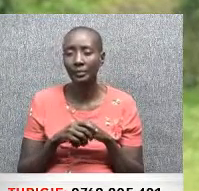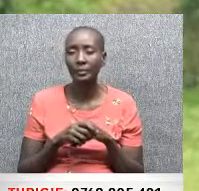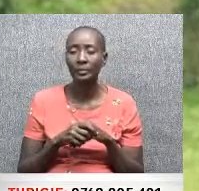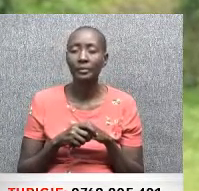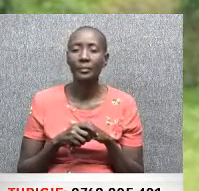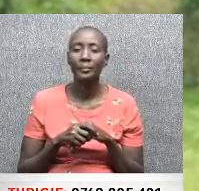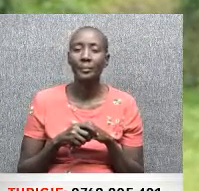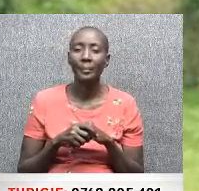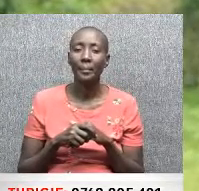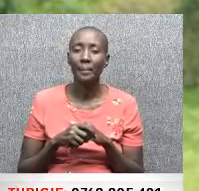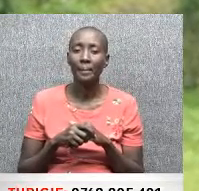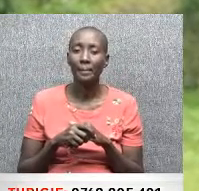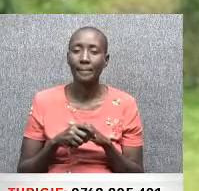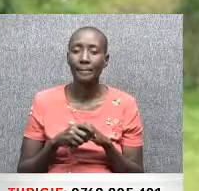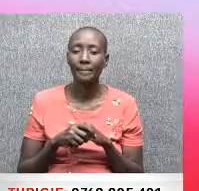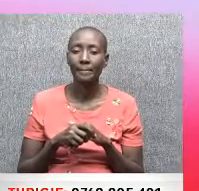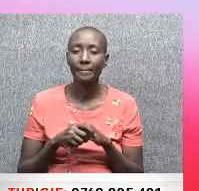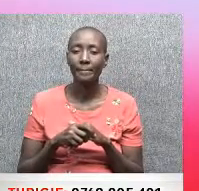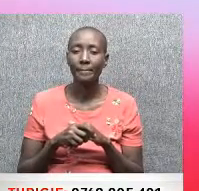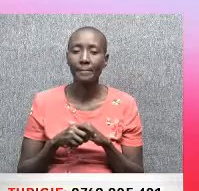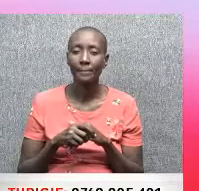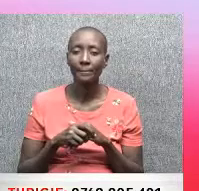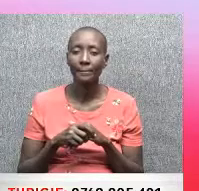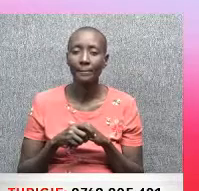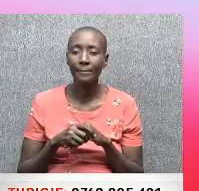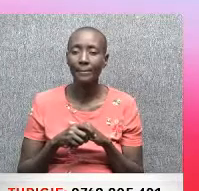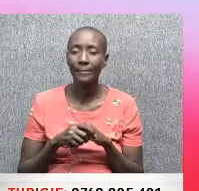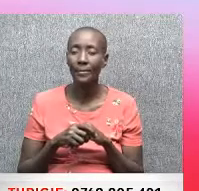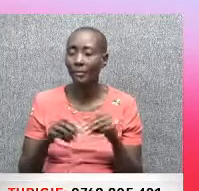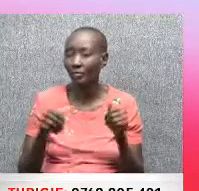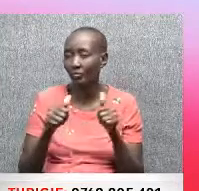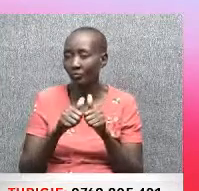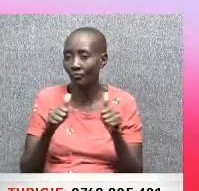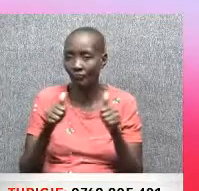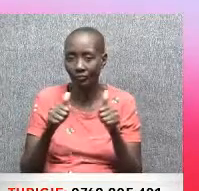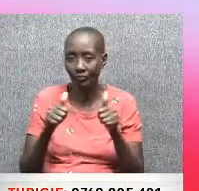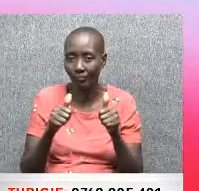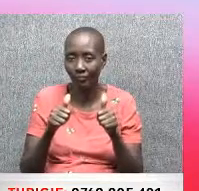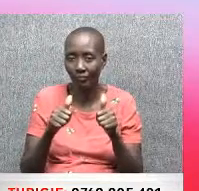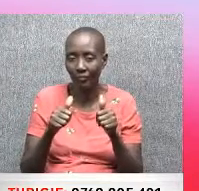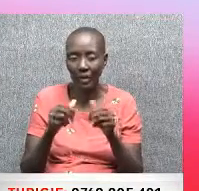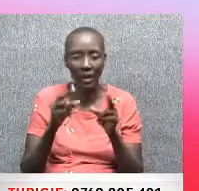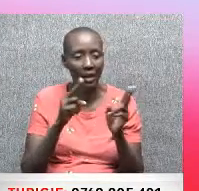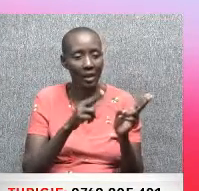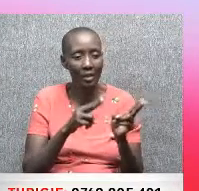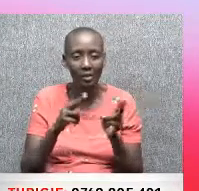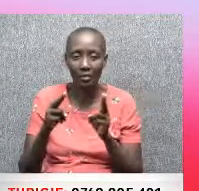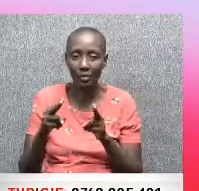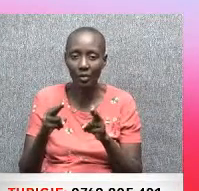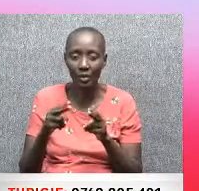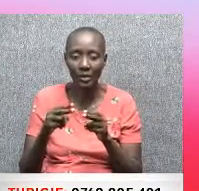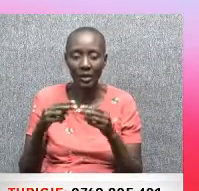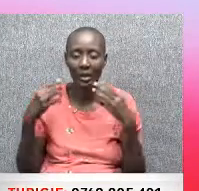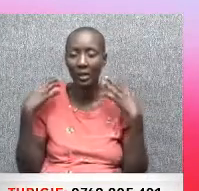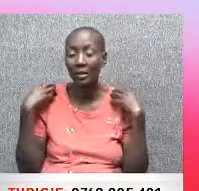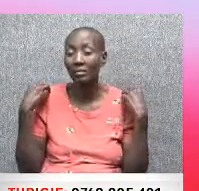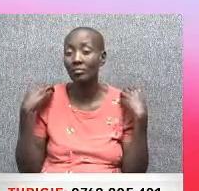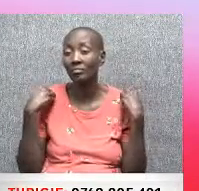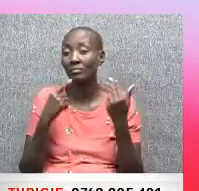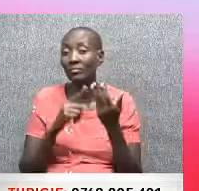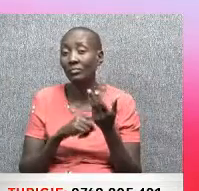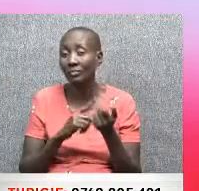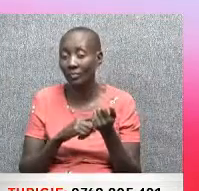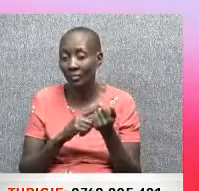langu ni Bonfas Barasa. Na msafi kabisa mtazamaji, kama kawaida waambiwa zoezi hili la sons la census